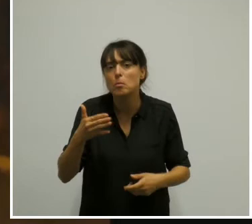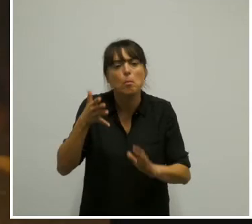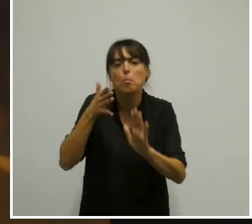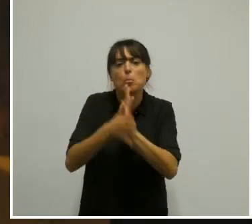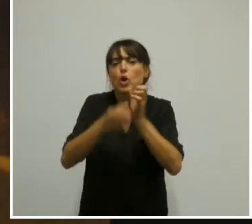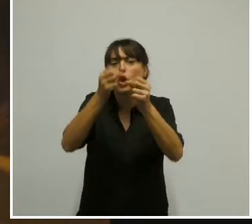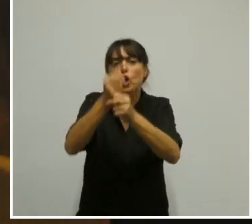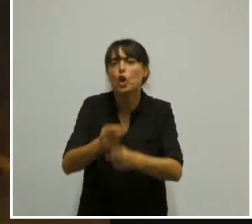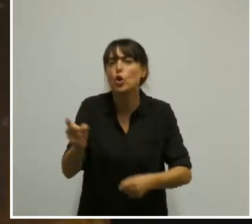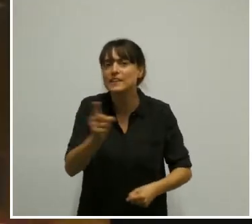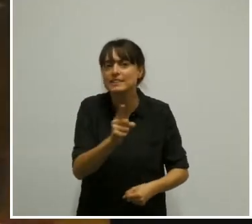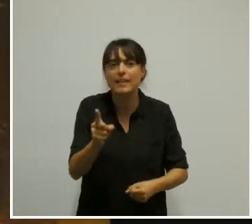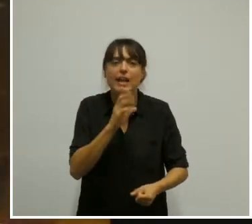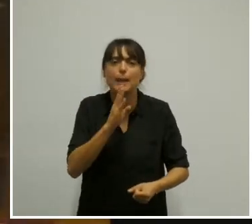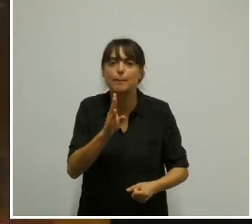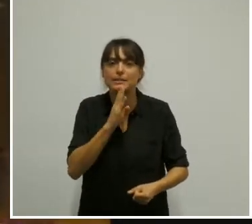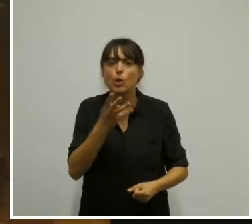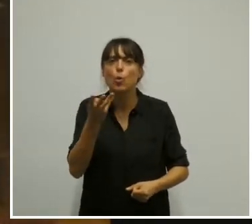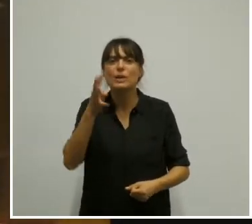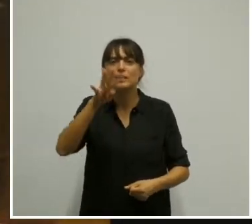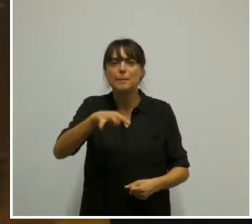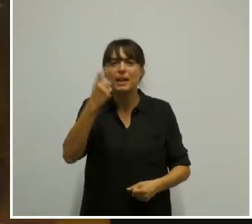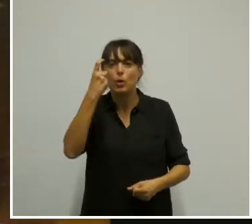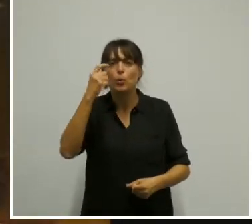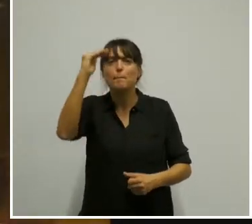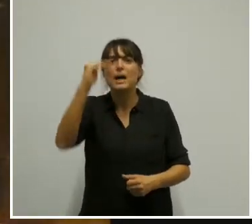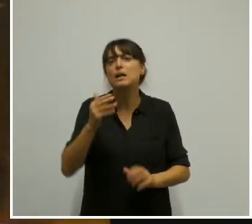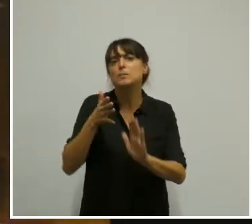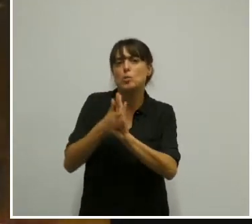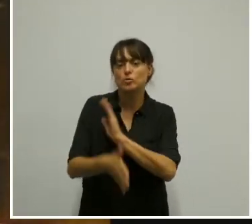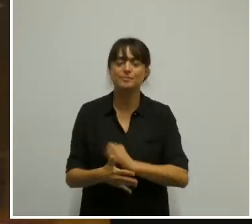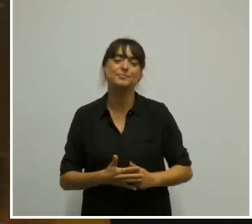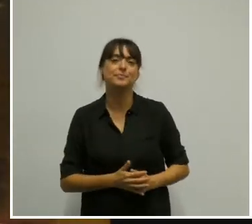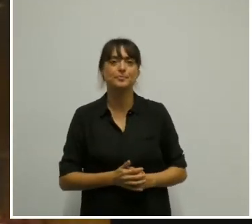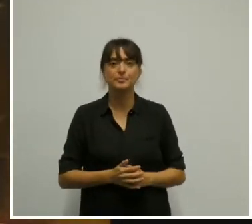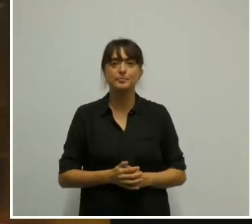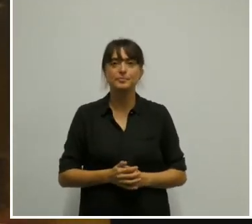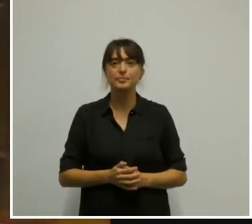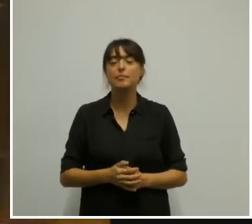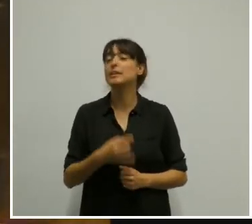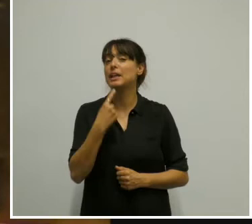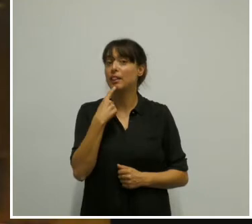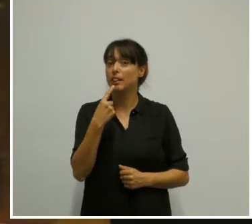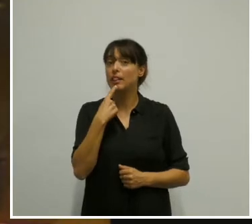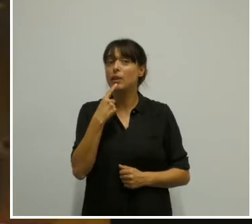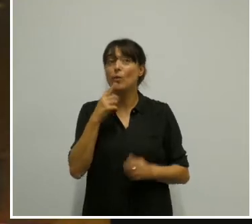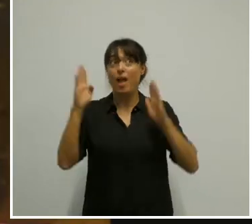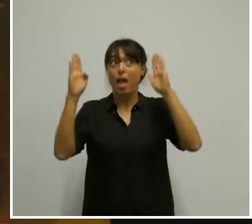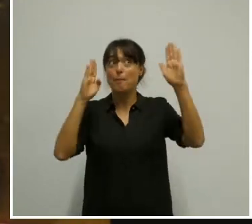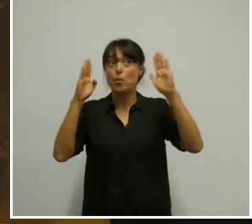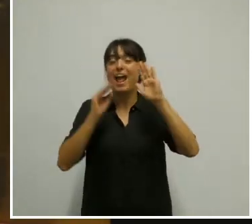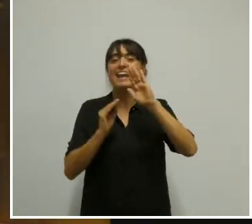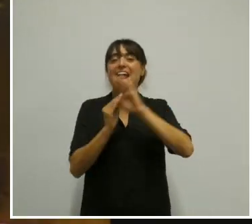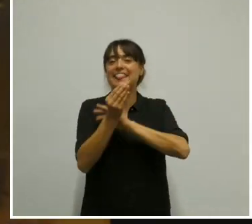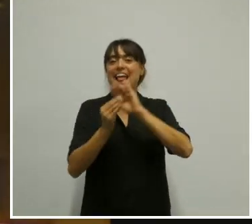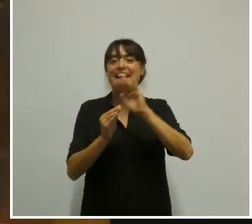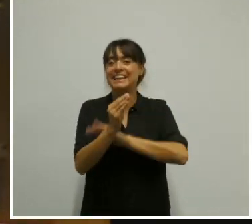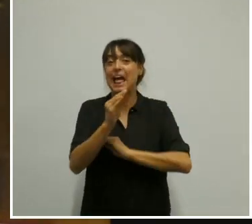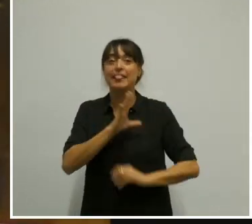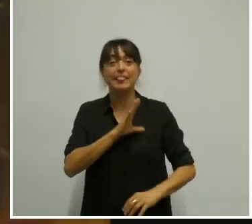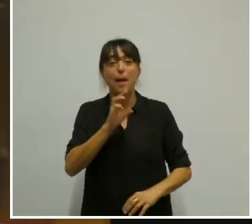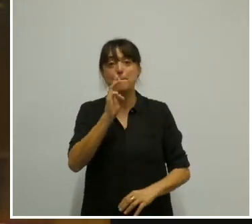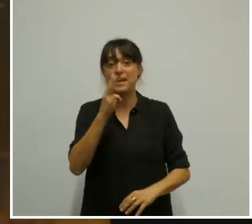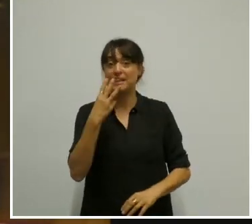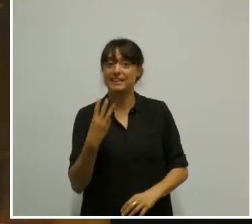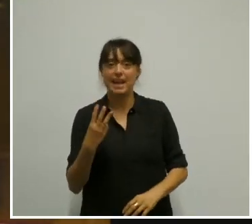Bé, nosaltres per aquestes èpoques ja tenim la natalitat de P3 i continua la tendència a